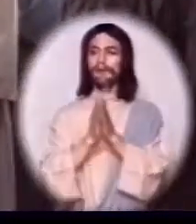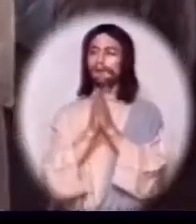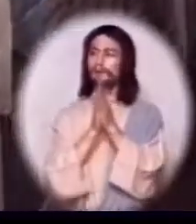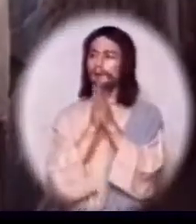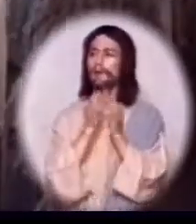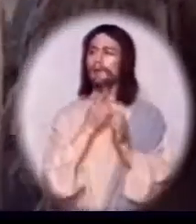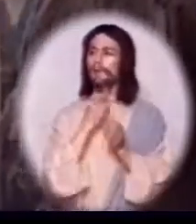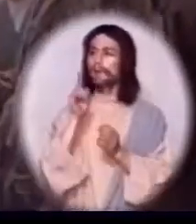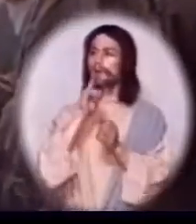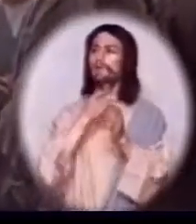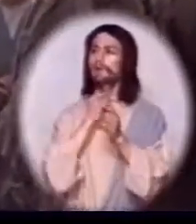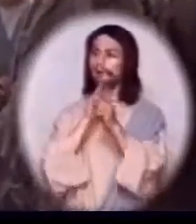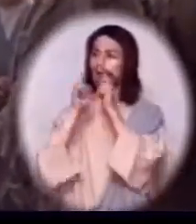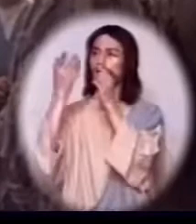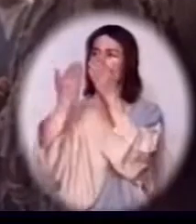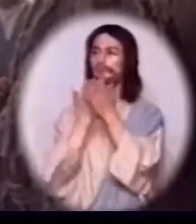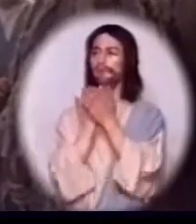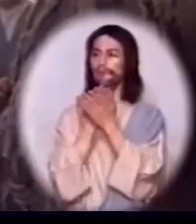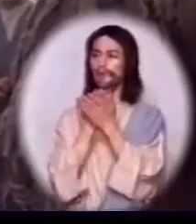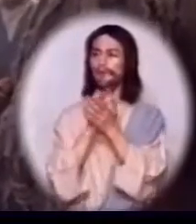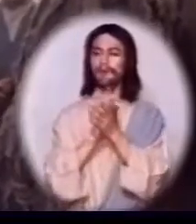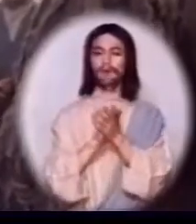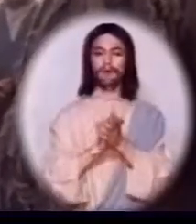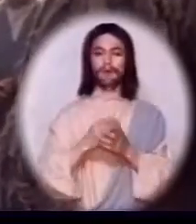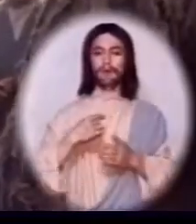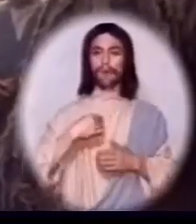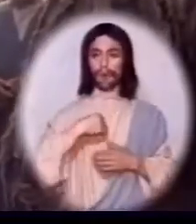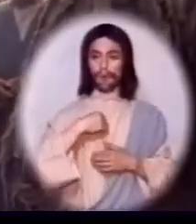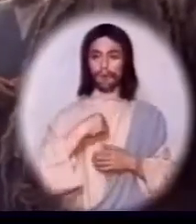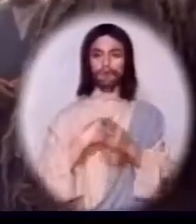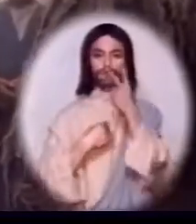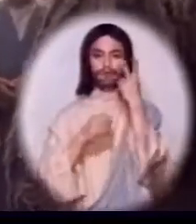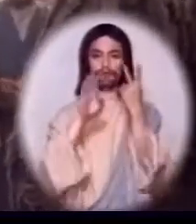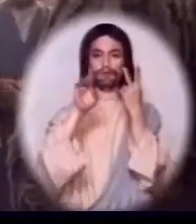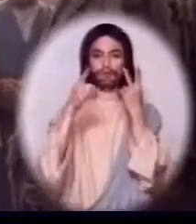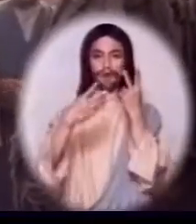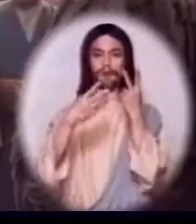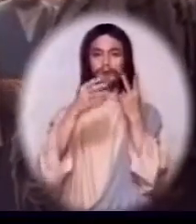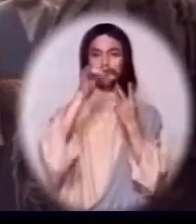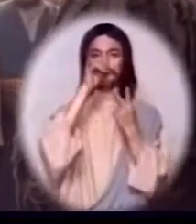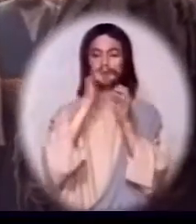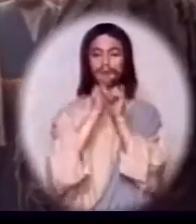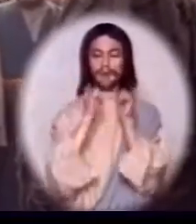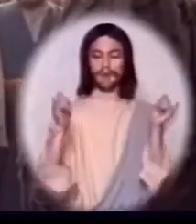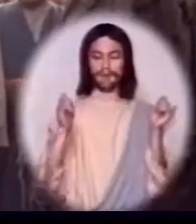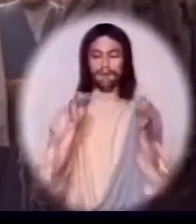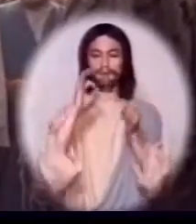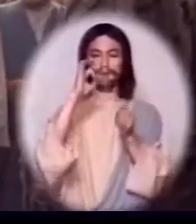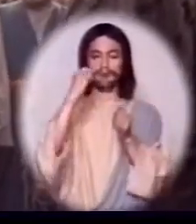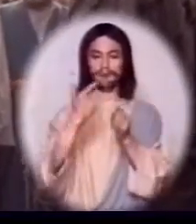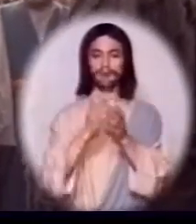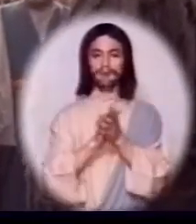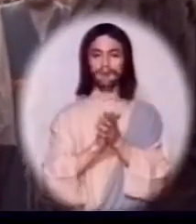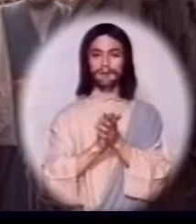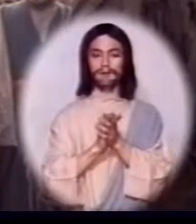제발 우리가 뭘 해야 하는지 말해주십시오. 속옷 두 벌 가진